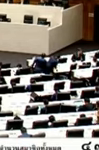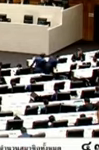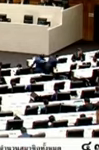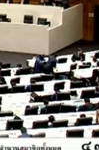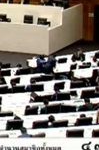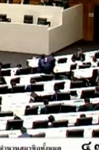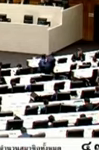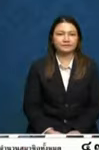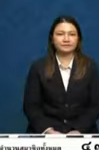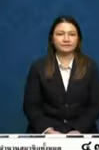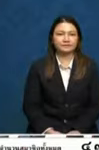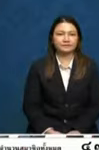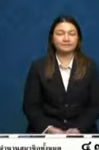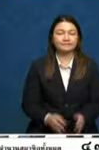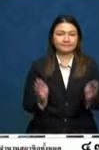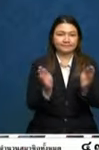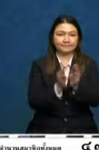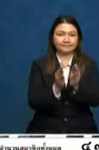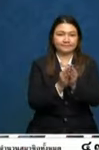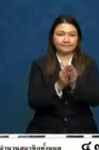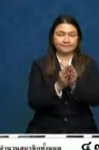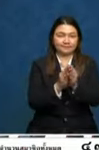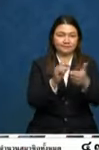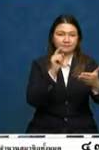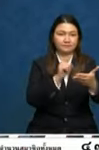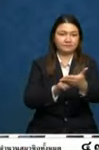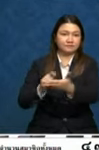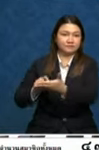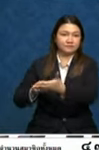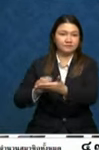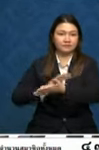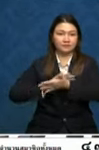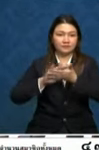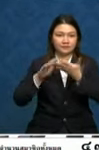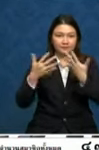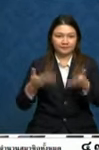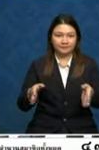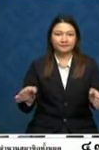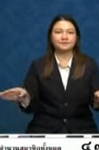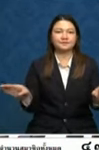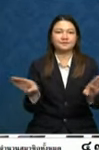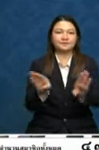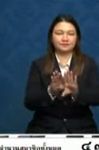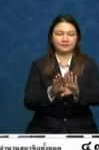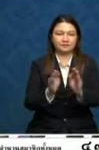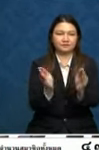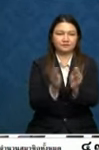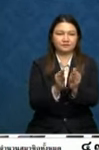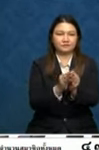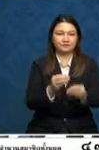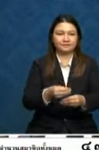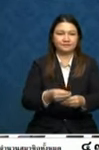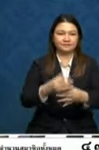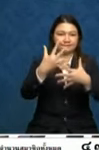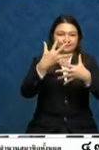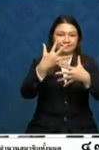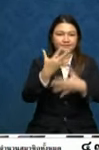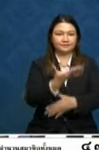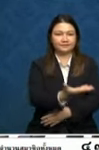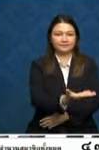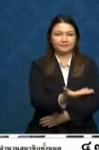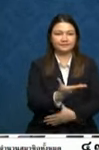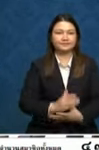ลงคะแนนเรียบร้อยแล้วนะครับขอปิดการลงคะแนนนะครับเจ้าหน้าที่แสดงผลครับ